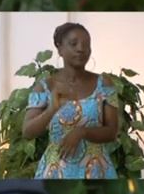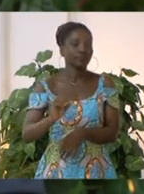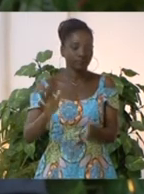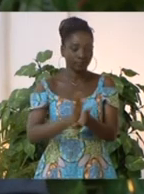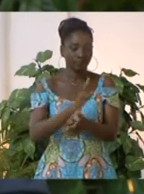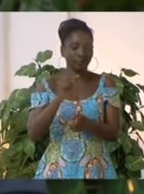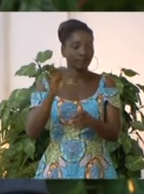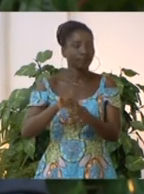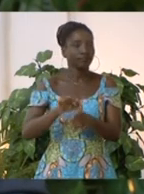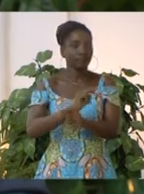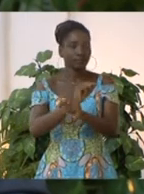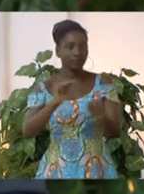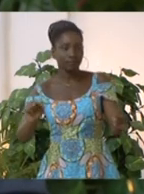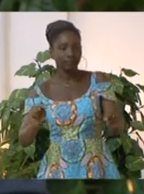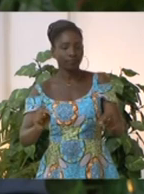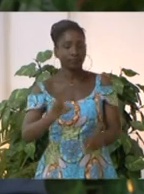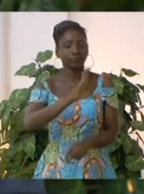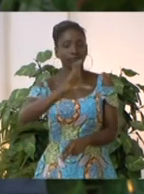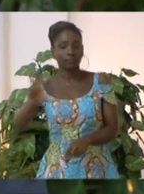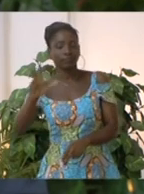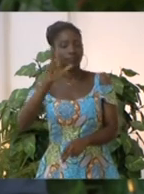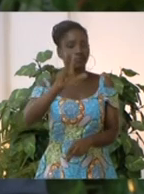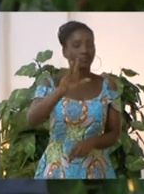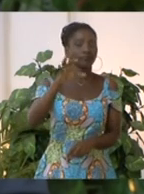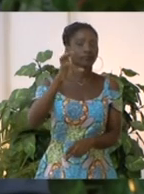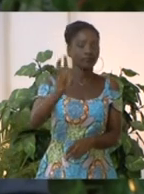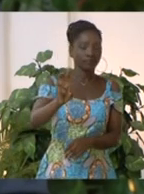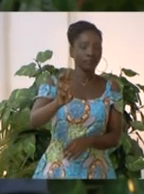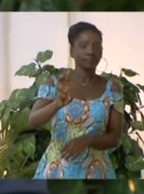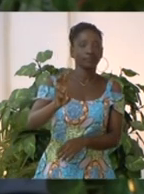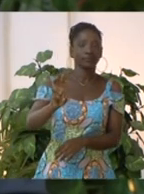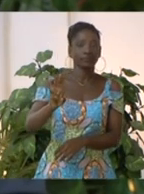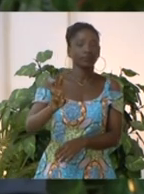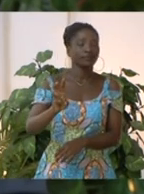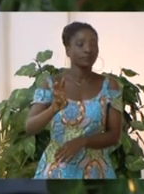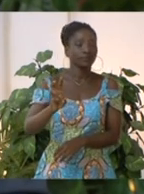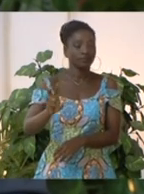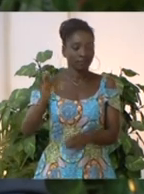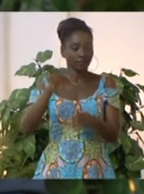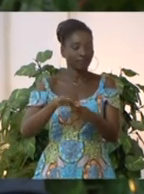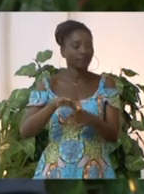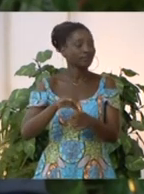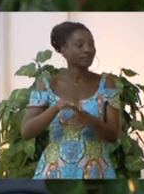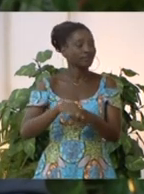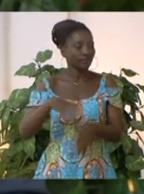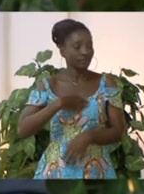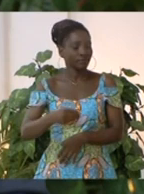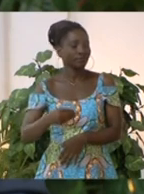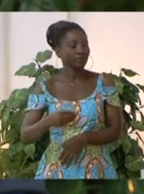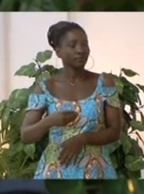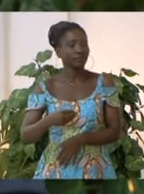336, soit 7,41%. Bulletin blanc, 48,